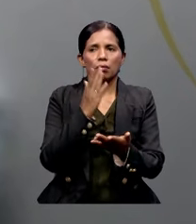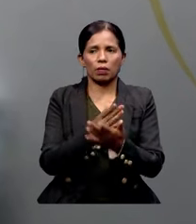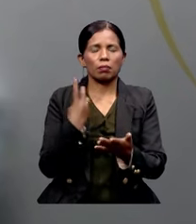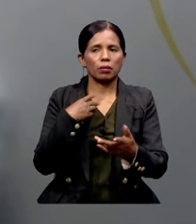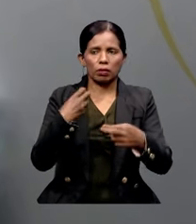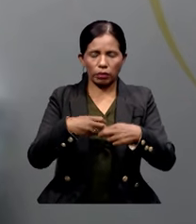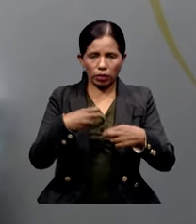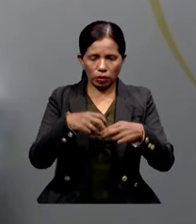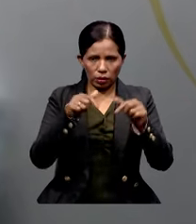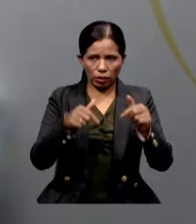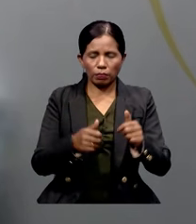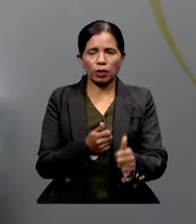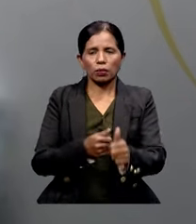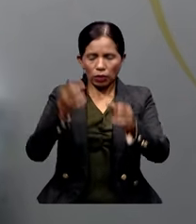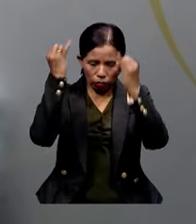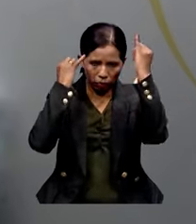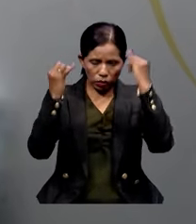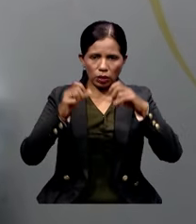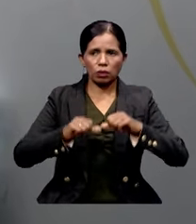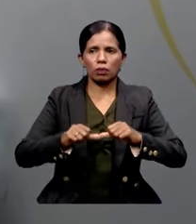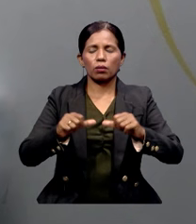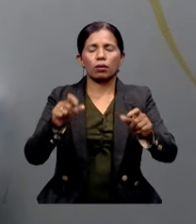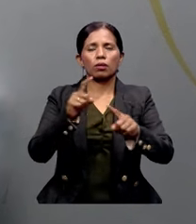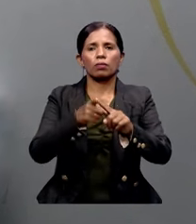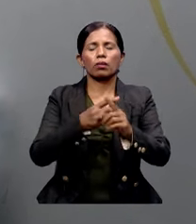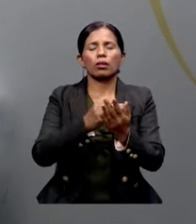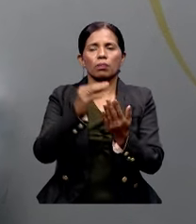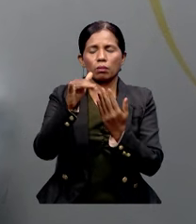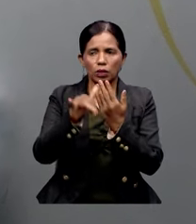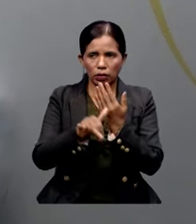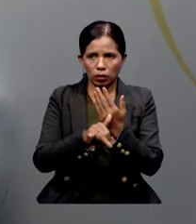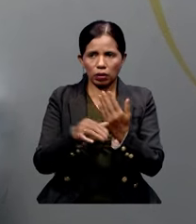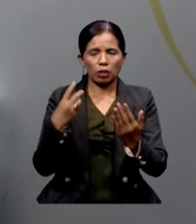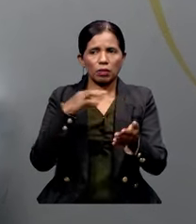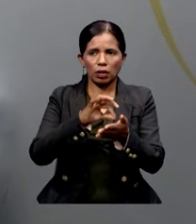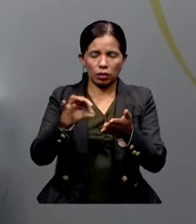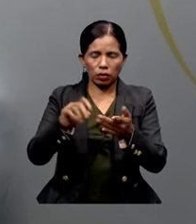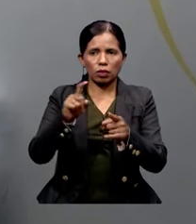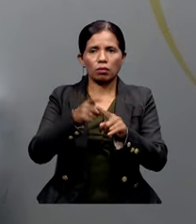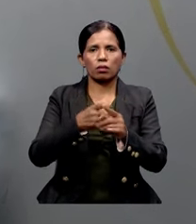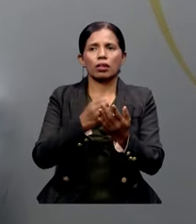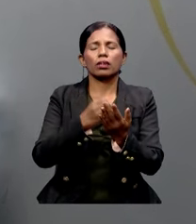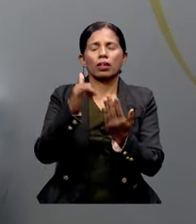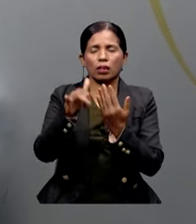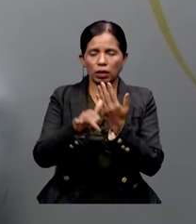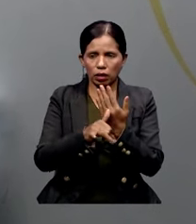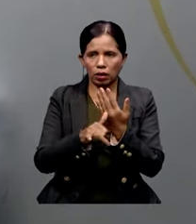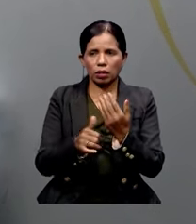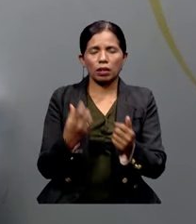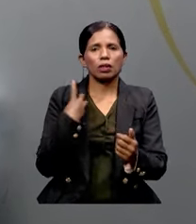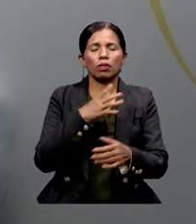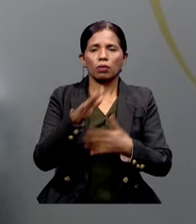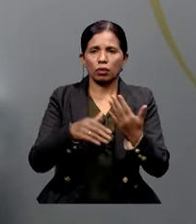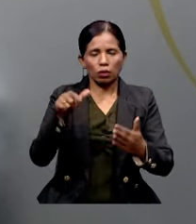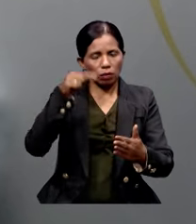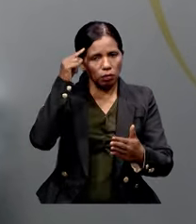ni si informasi dia si kontinua to marsu kata dia moyu ami si asine fali janeiro. Maybe ita tutu espera kata